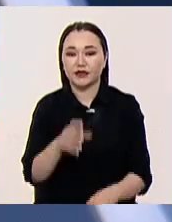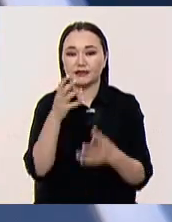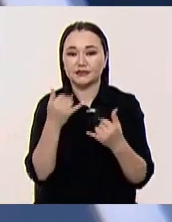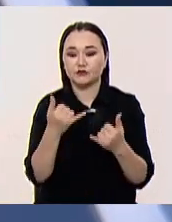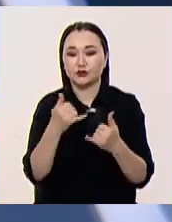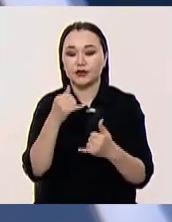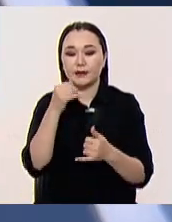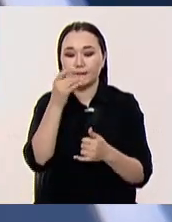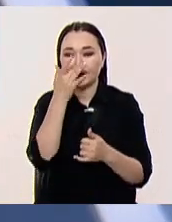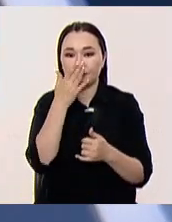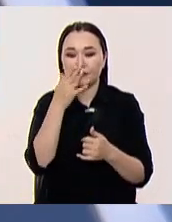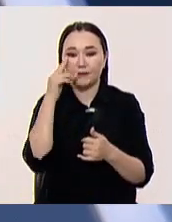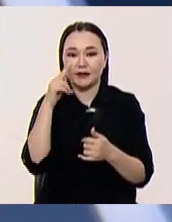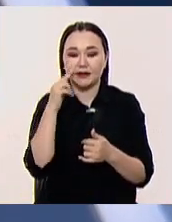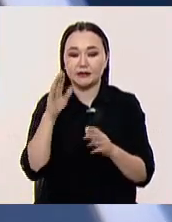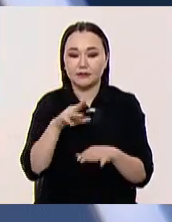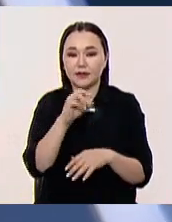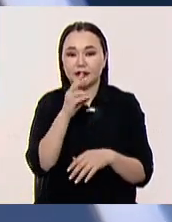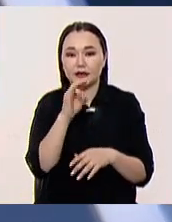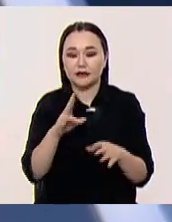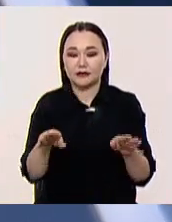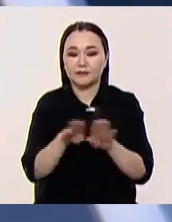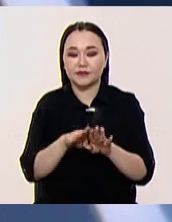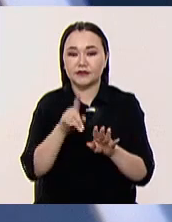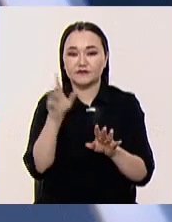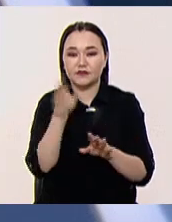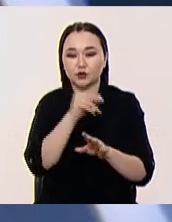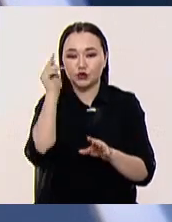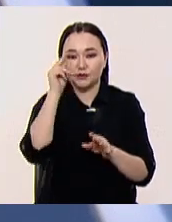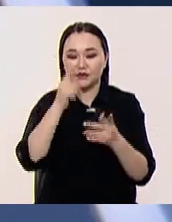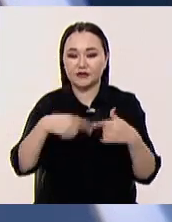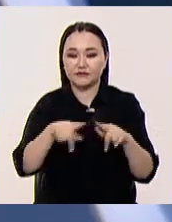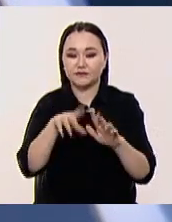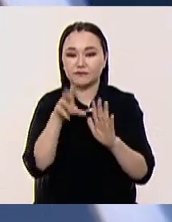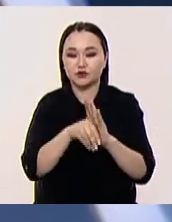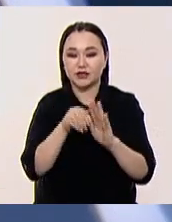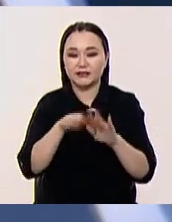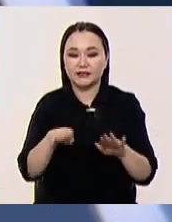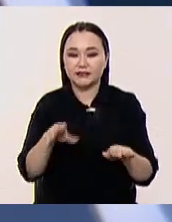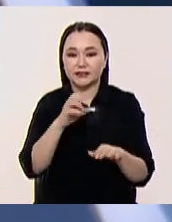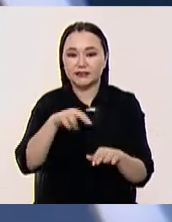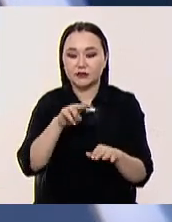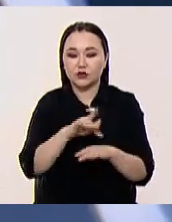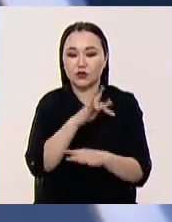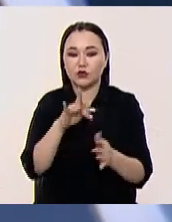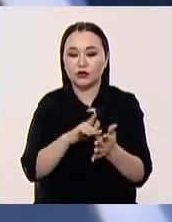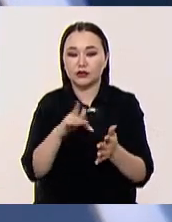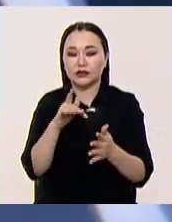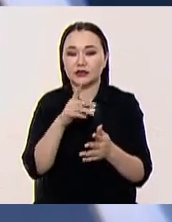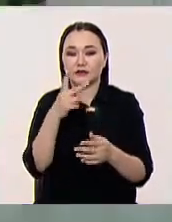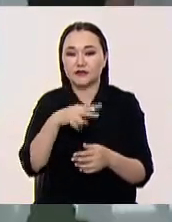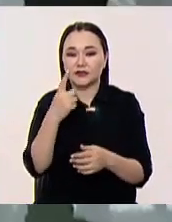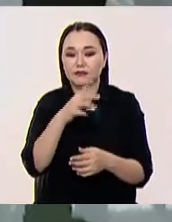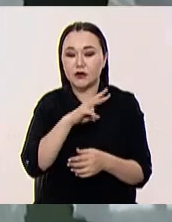Сегодня в Пекине из-за коронавируса закрылись все учебные заведения, включая детские сады. В городе с населением в 21